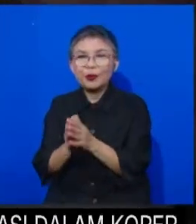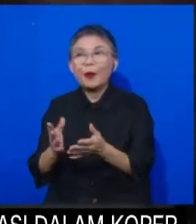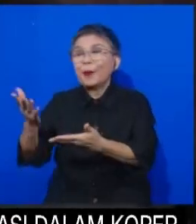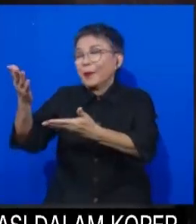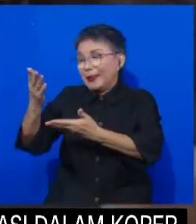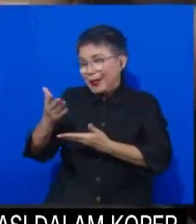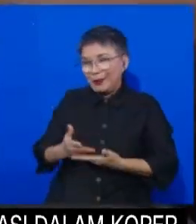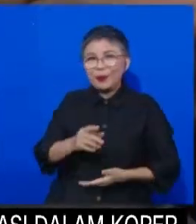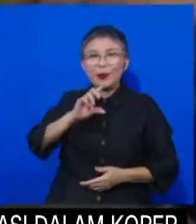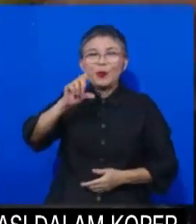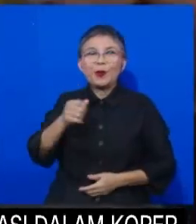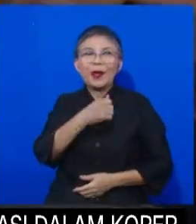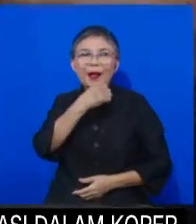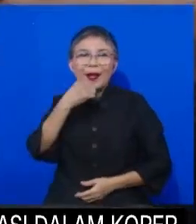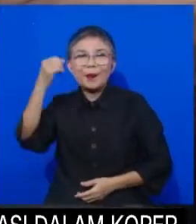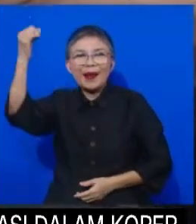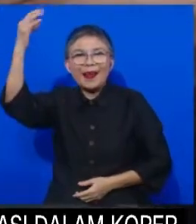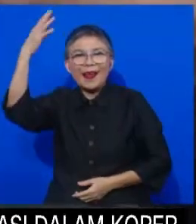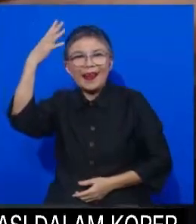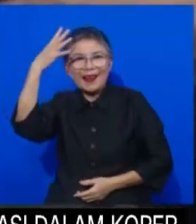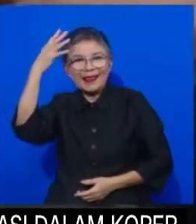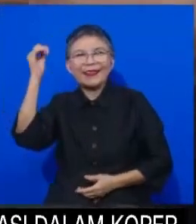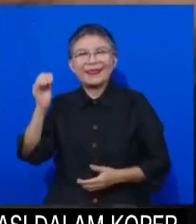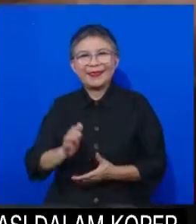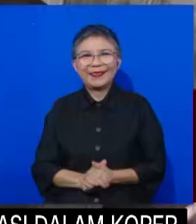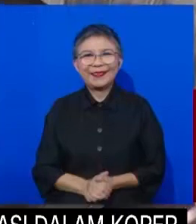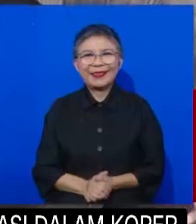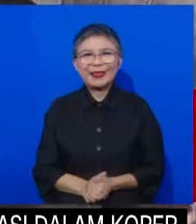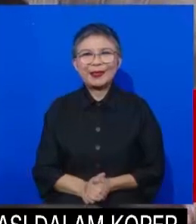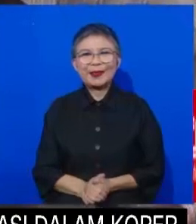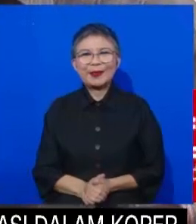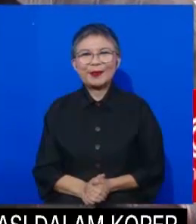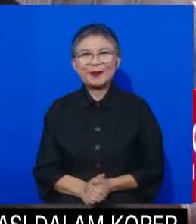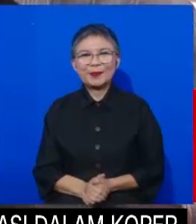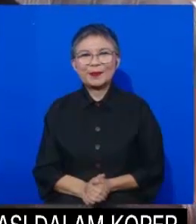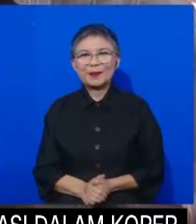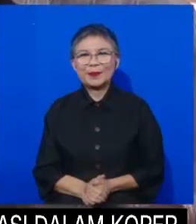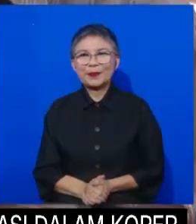bulan suci Ramadan. Tim Liputan, CNN Indonesia.